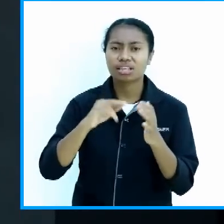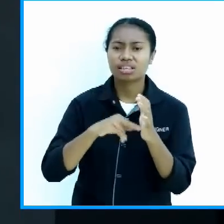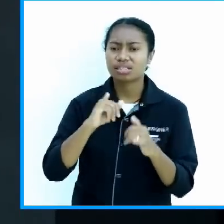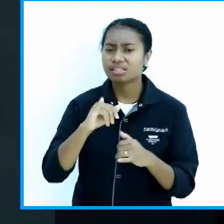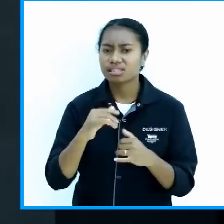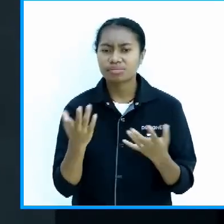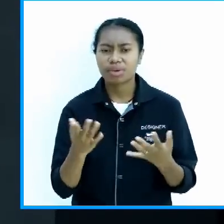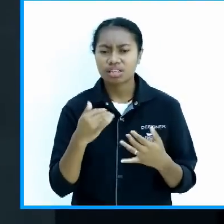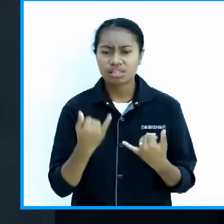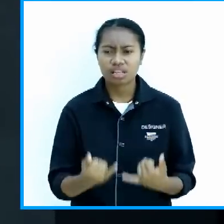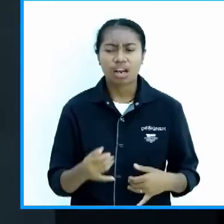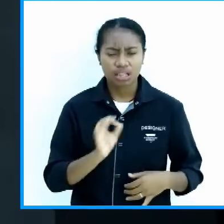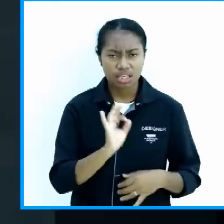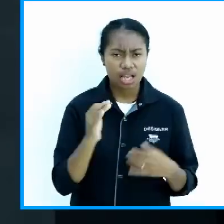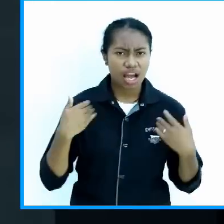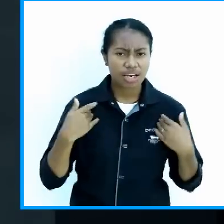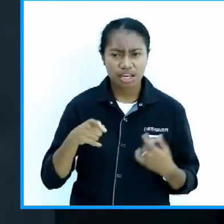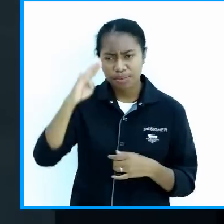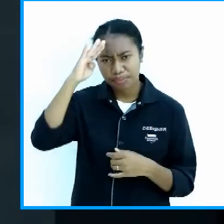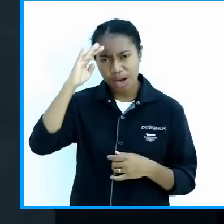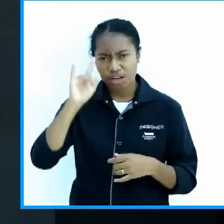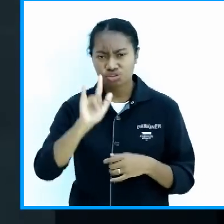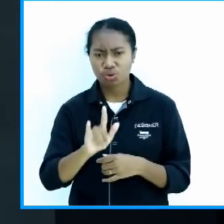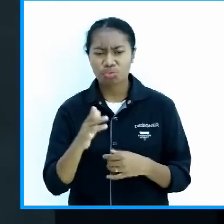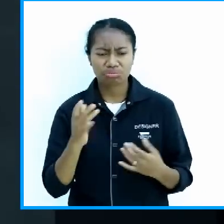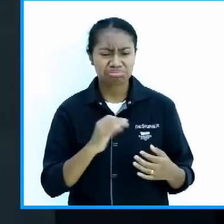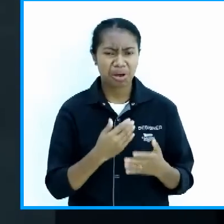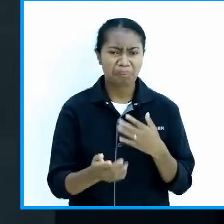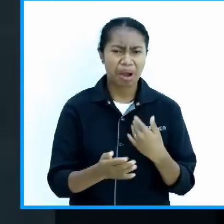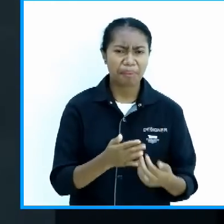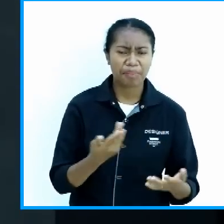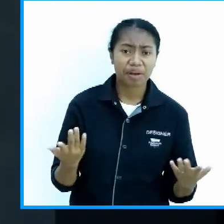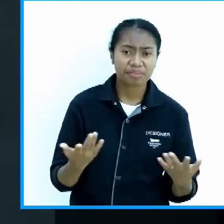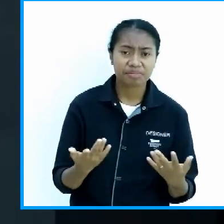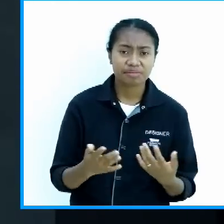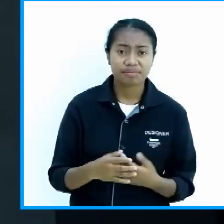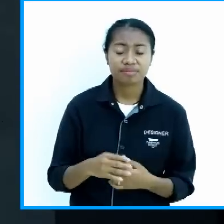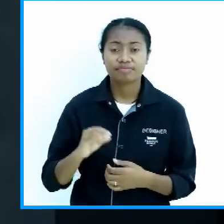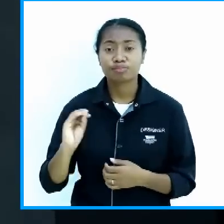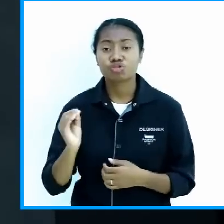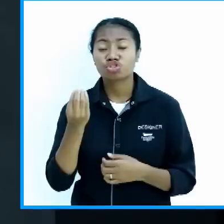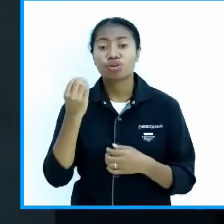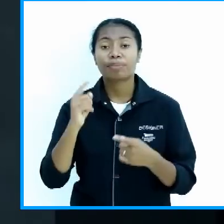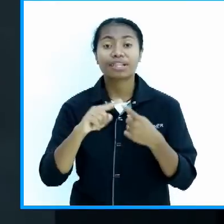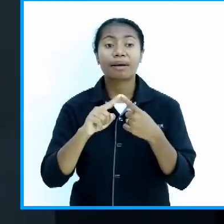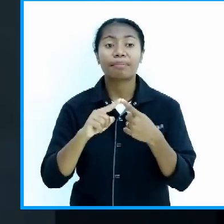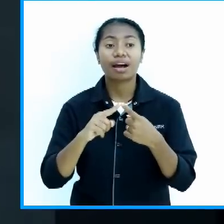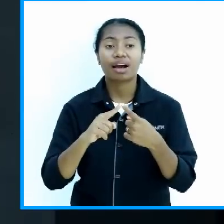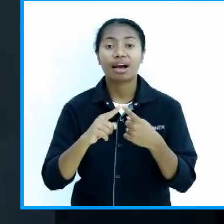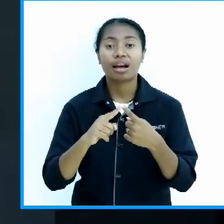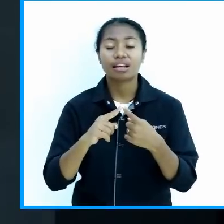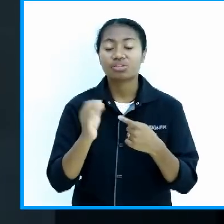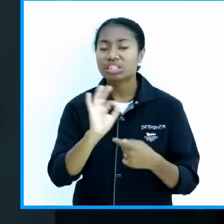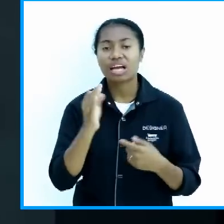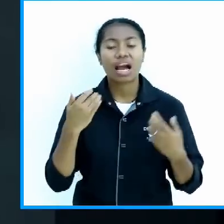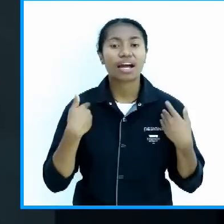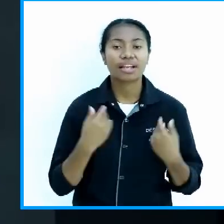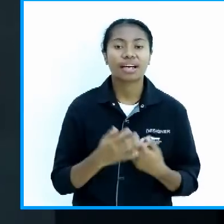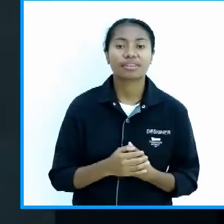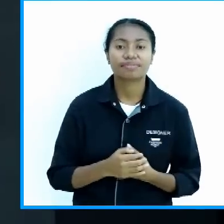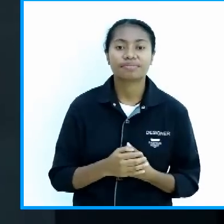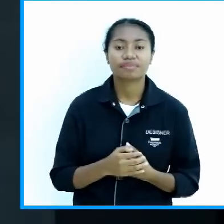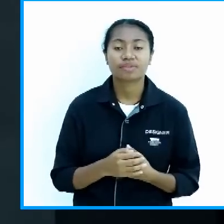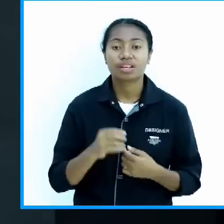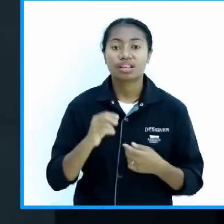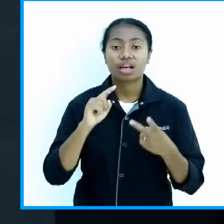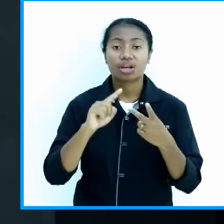Ya, berarti kemungkinan pertama muncul reaksi imun tidak ada. Lalu kalau reaksi imunnya berhasil, yang saya bilang tadi,